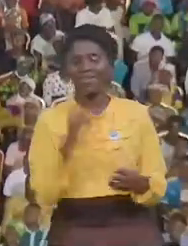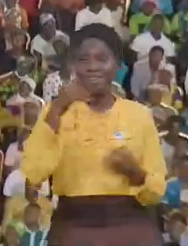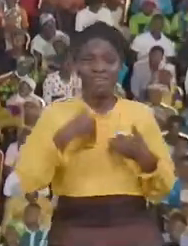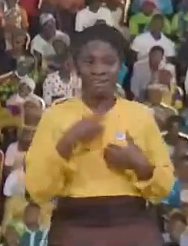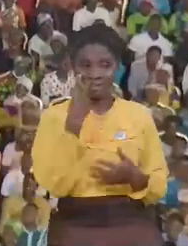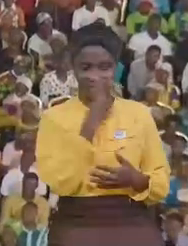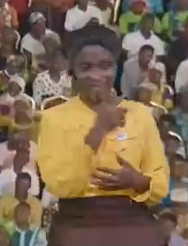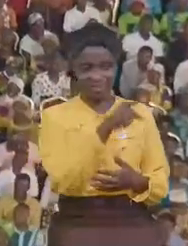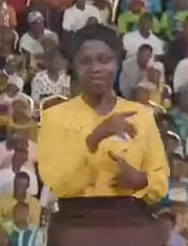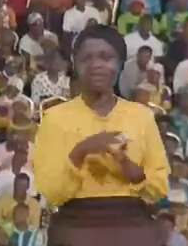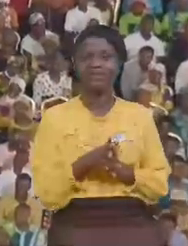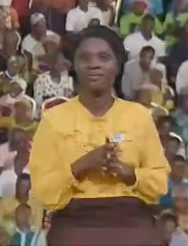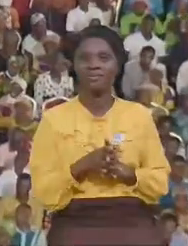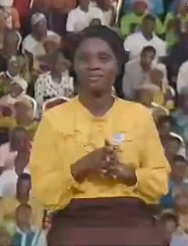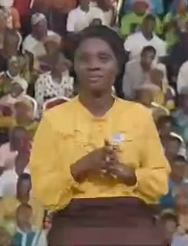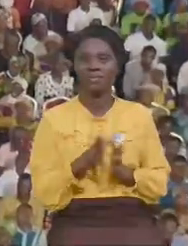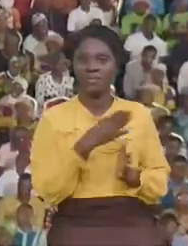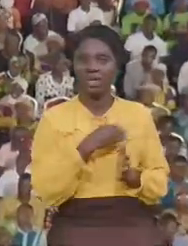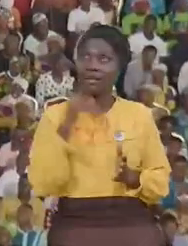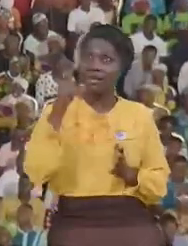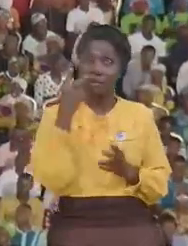vu. Et l'a vu.